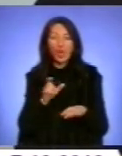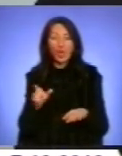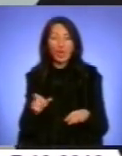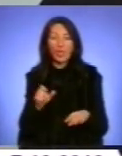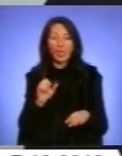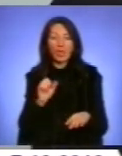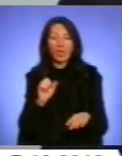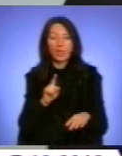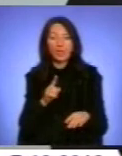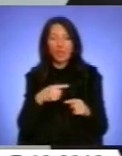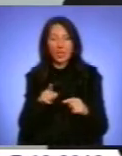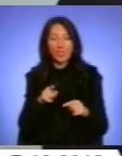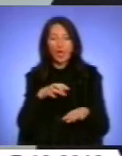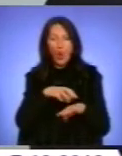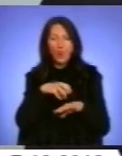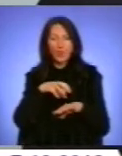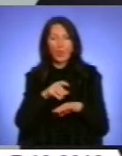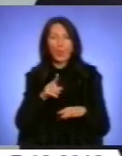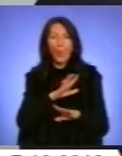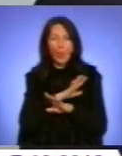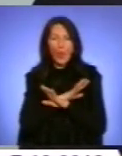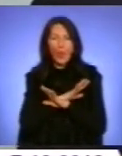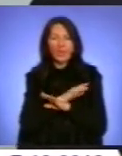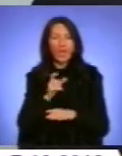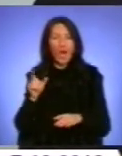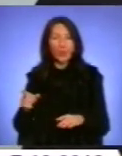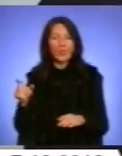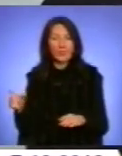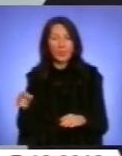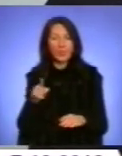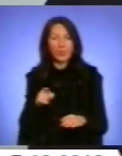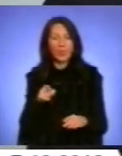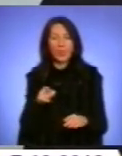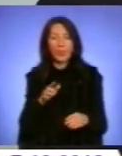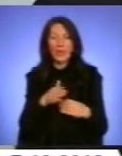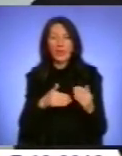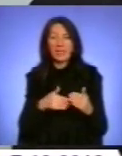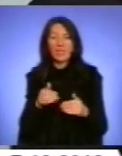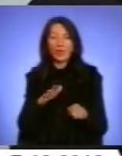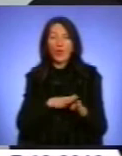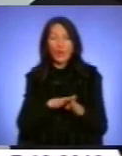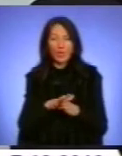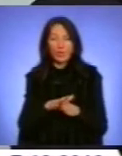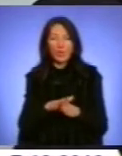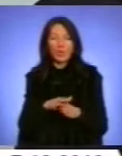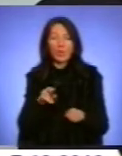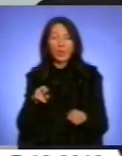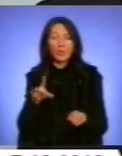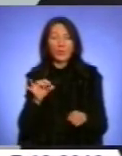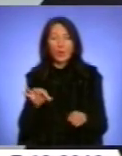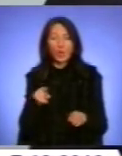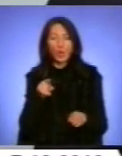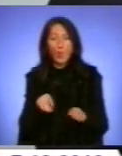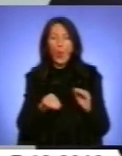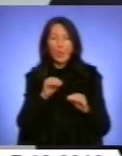анатомічних утворень у померлих осіб, то її практично виконати при тому